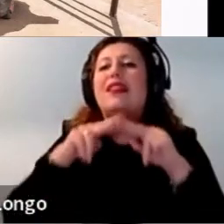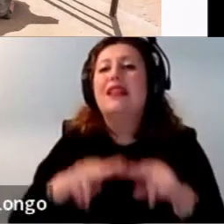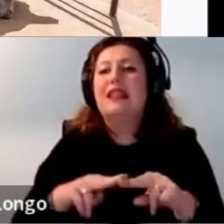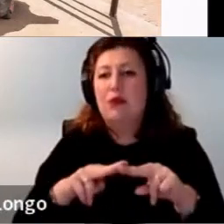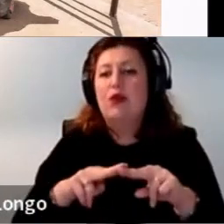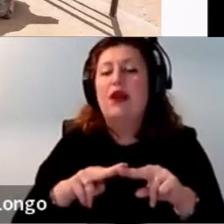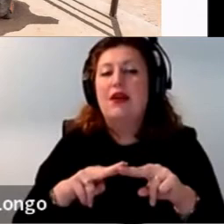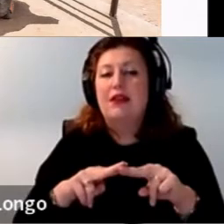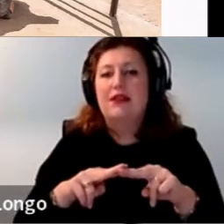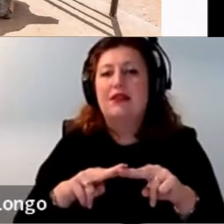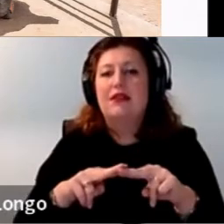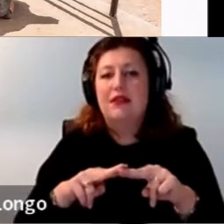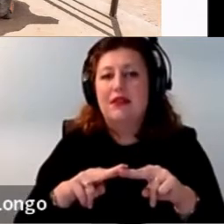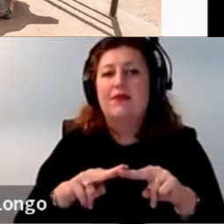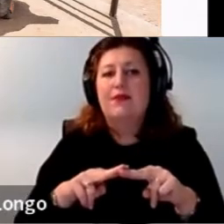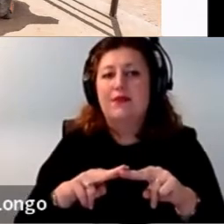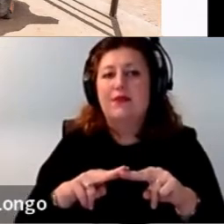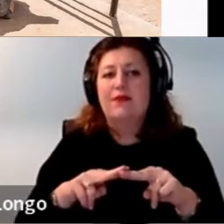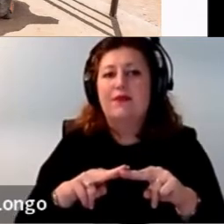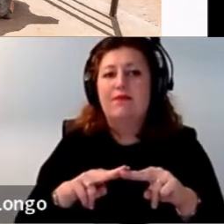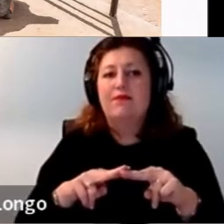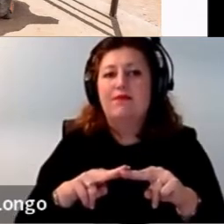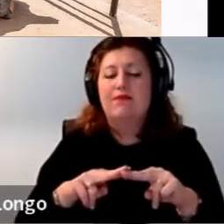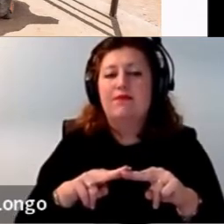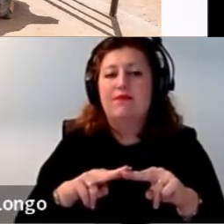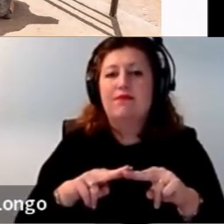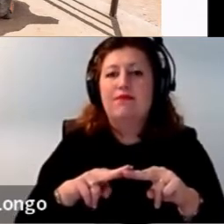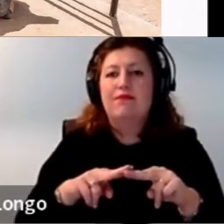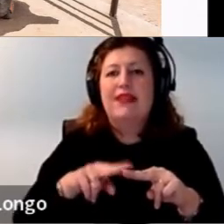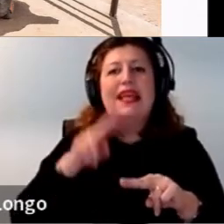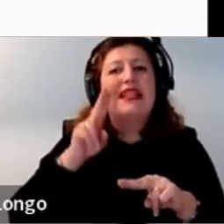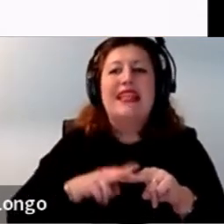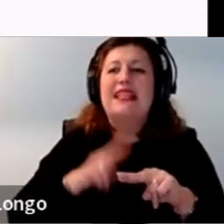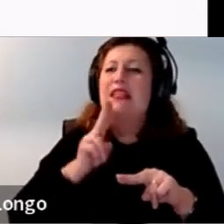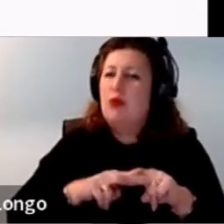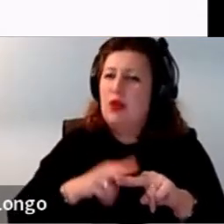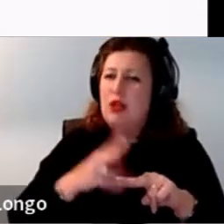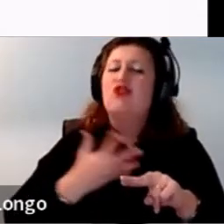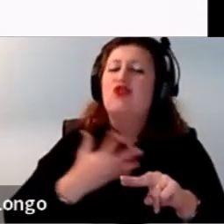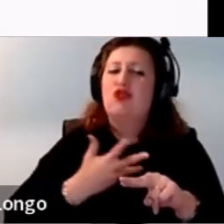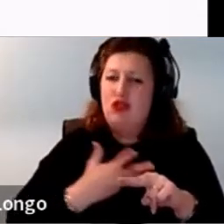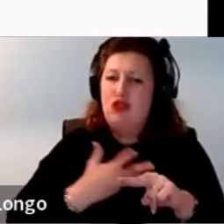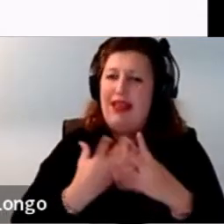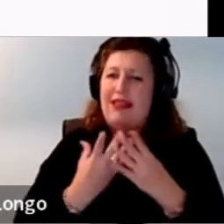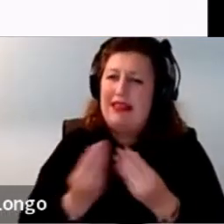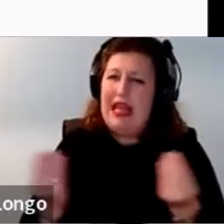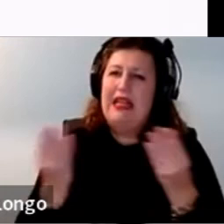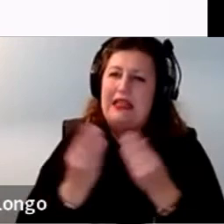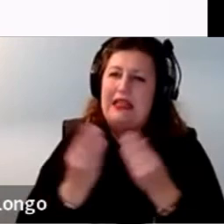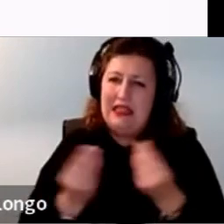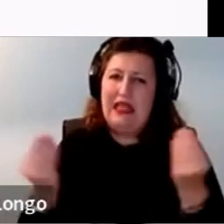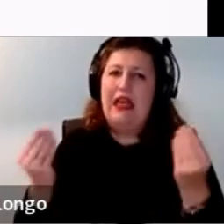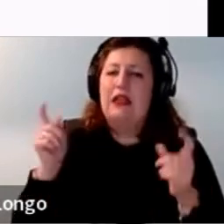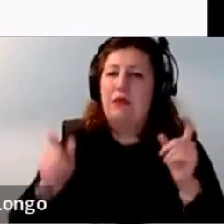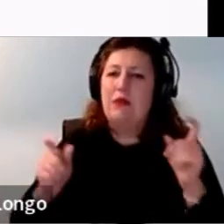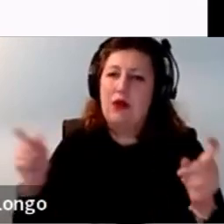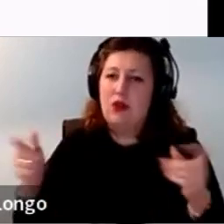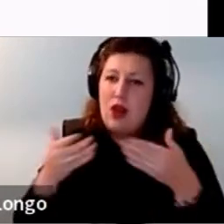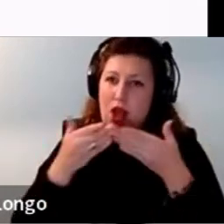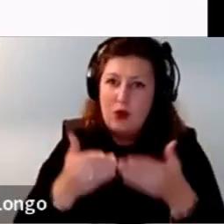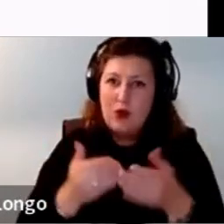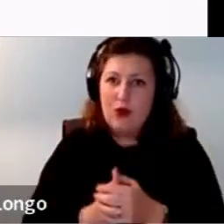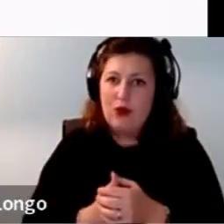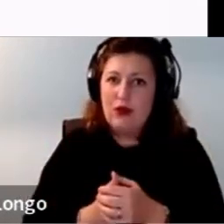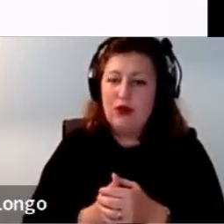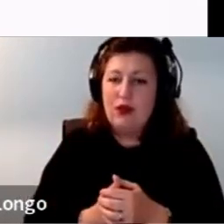i lavori si sono conclusi, che sono veramente tante le persone che abbiamo in qualche modo toccato. Sì, infatti ti